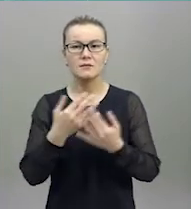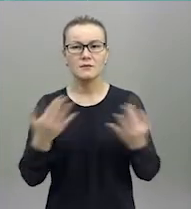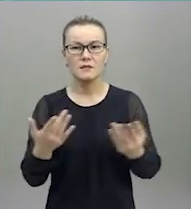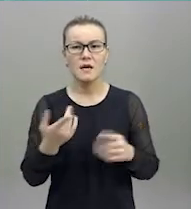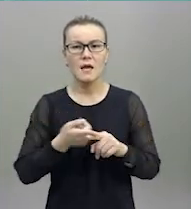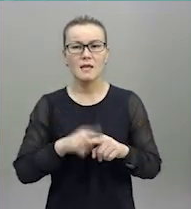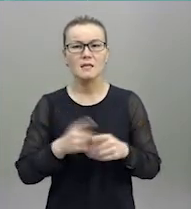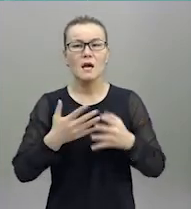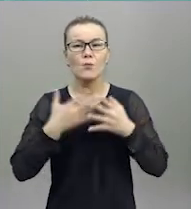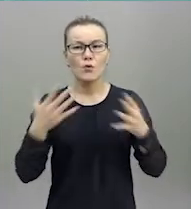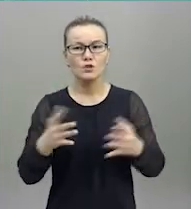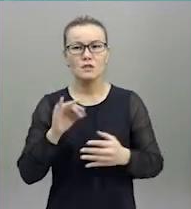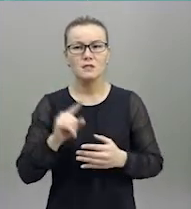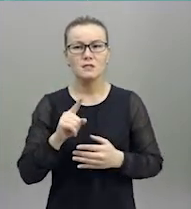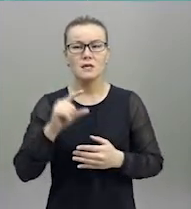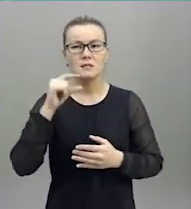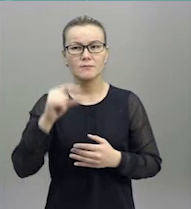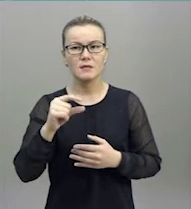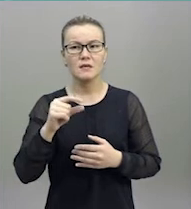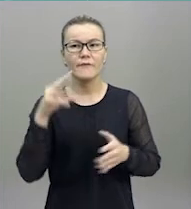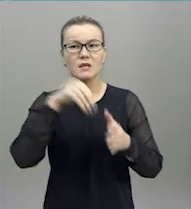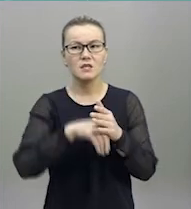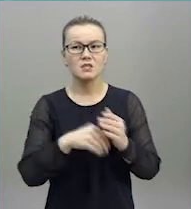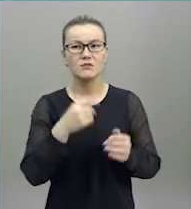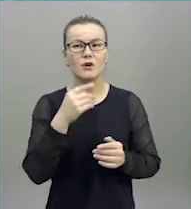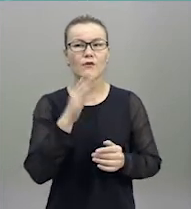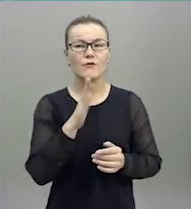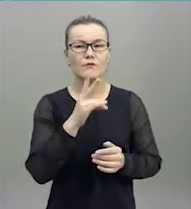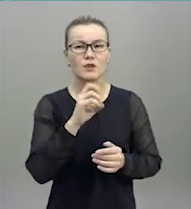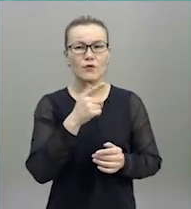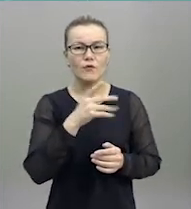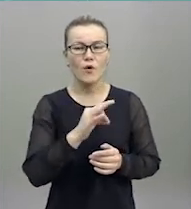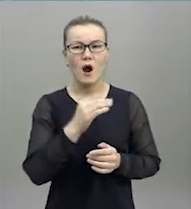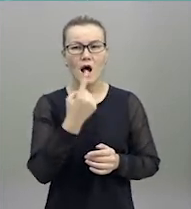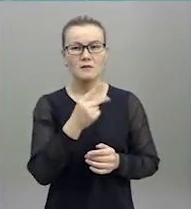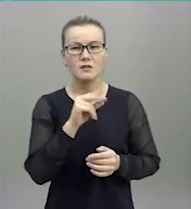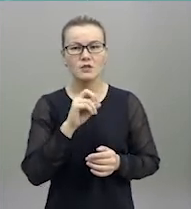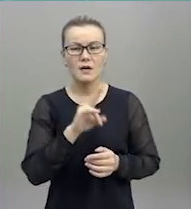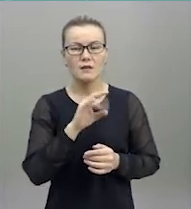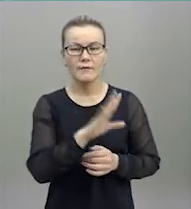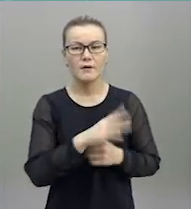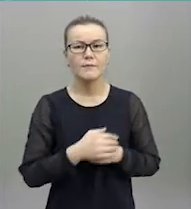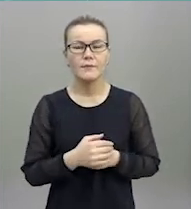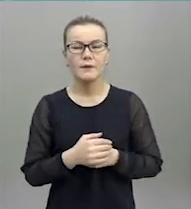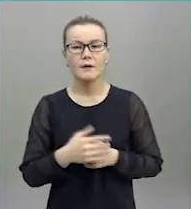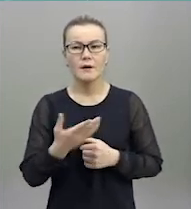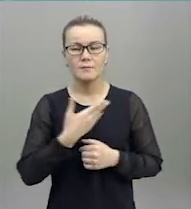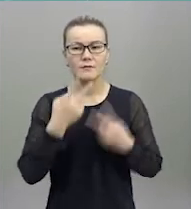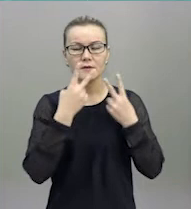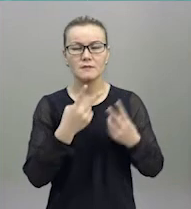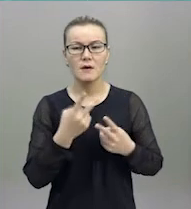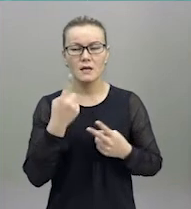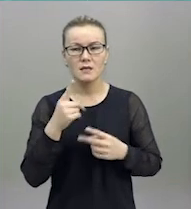степеней входящих в него одночленов например мы видим многочлен